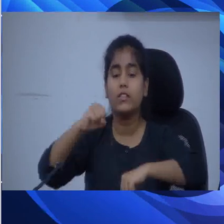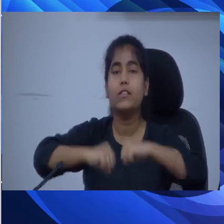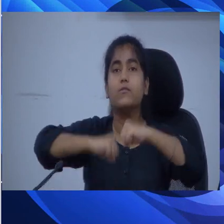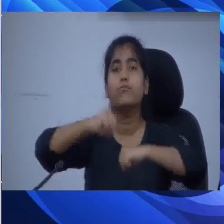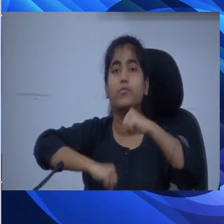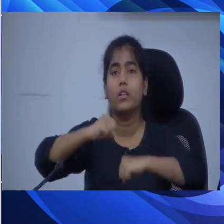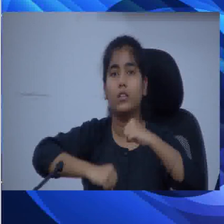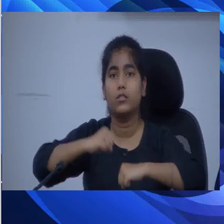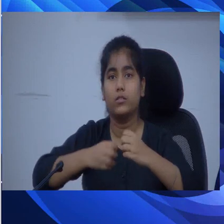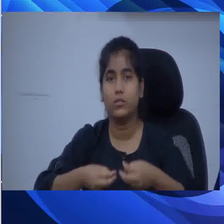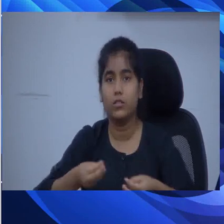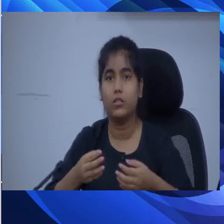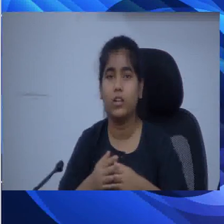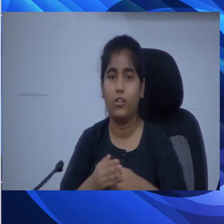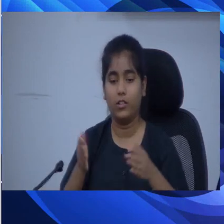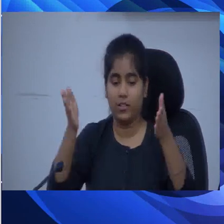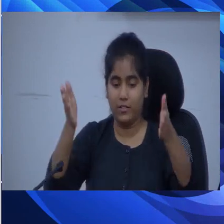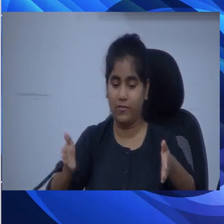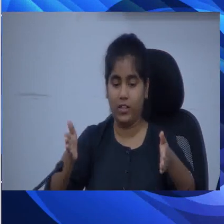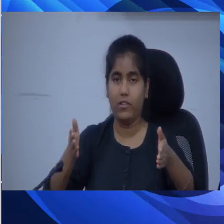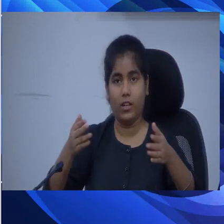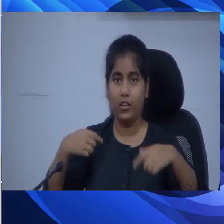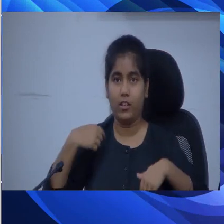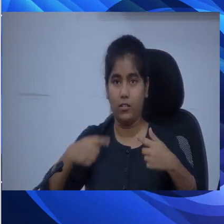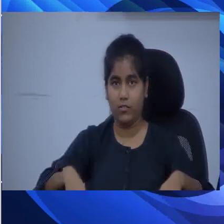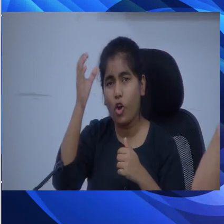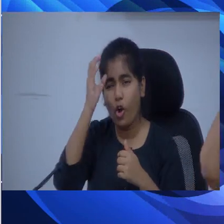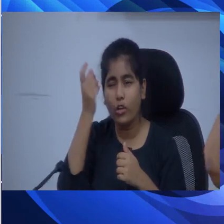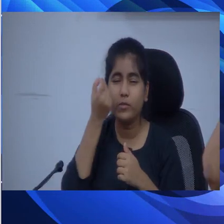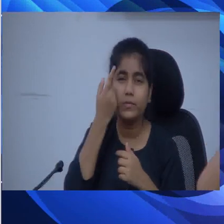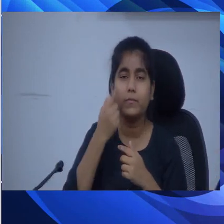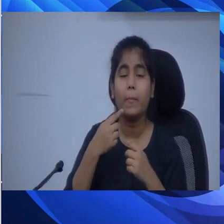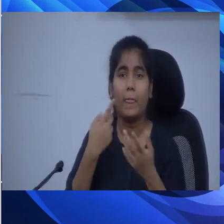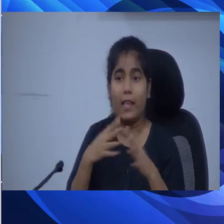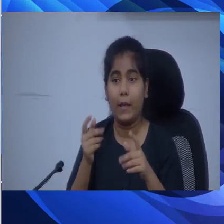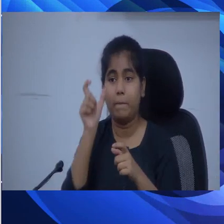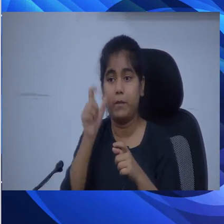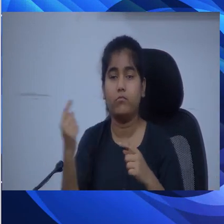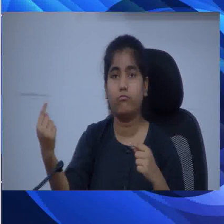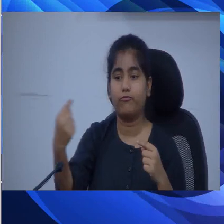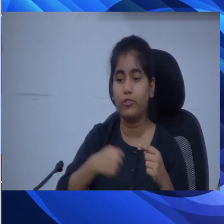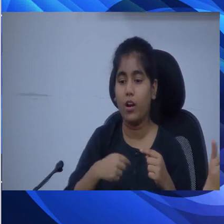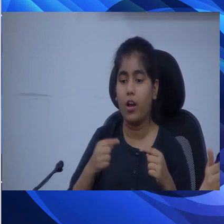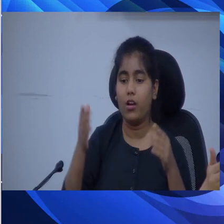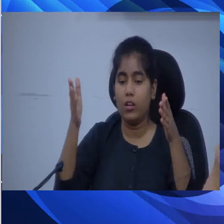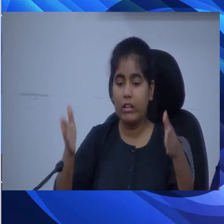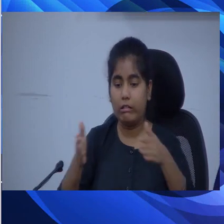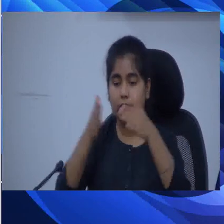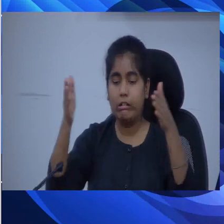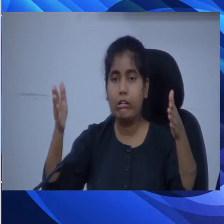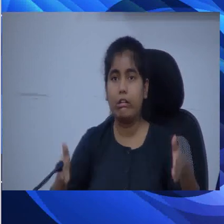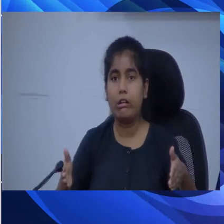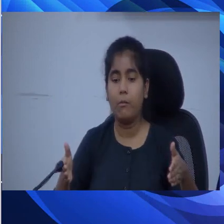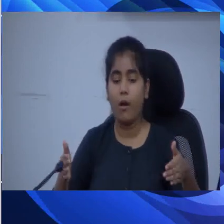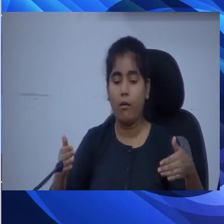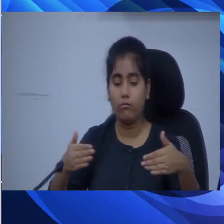के लिए आगे आने के लिए आप उसको स्पेस दें बिलो द काउंटर। लेट डाउन डायमेंशन होते हैं, पर कॉन्सेप्ट समझने की बात है कि जब भी कोई